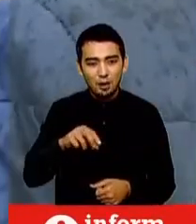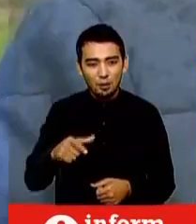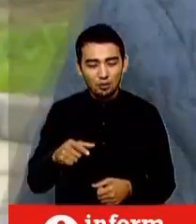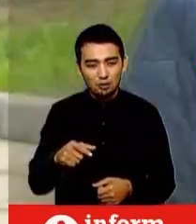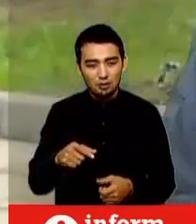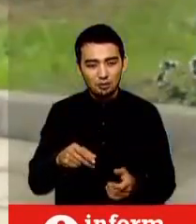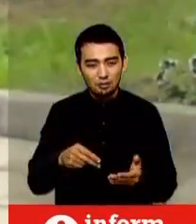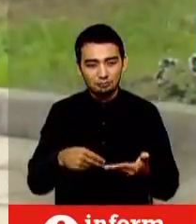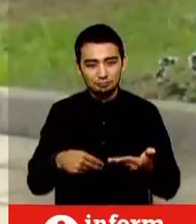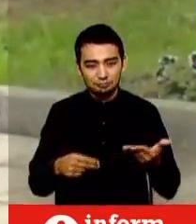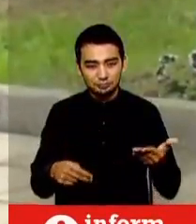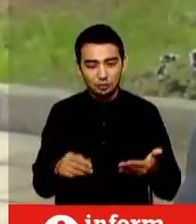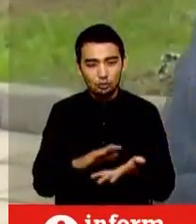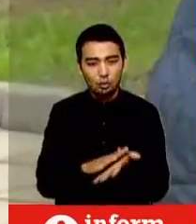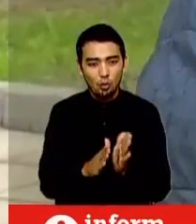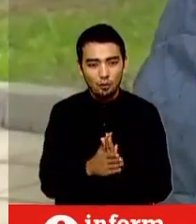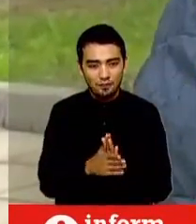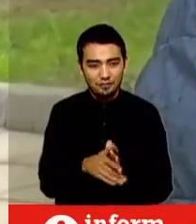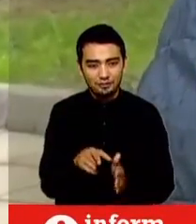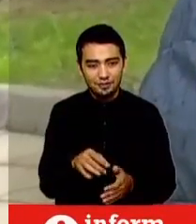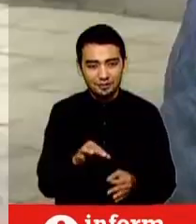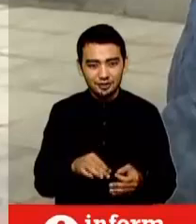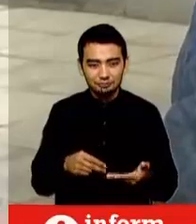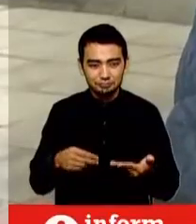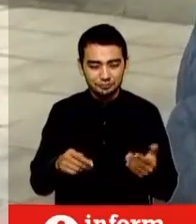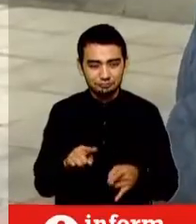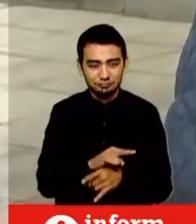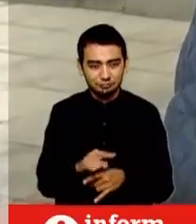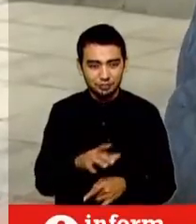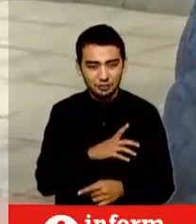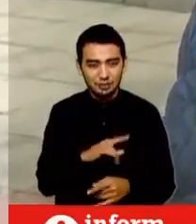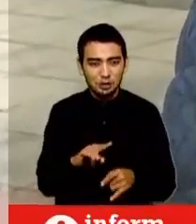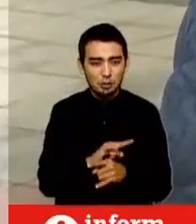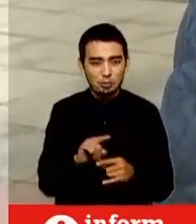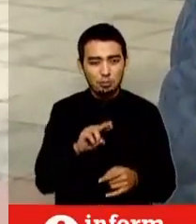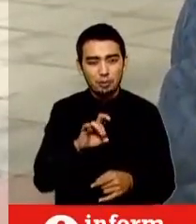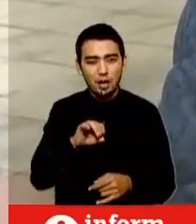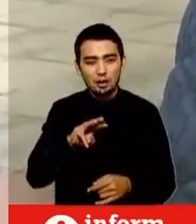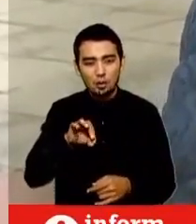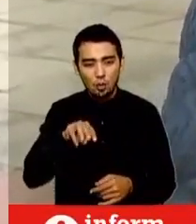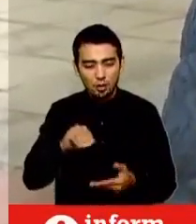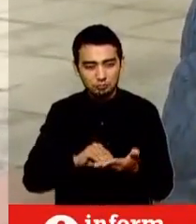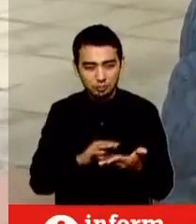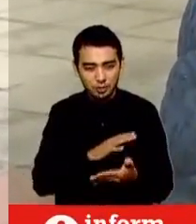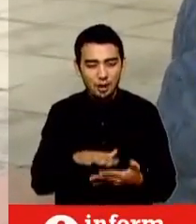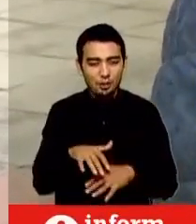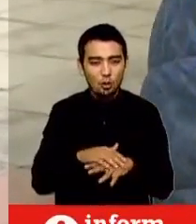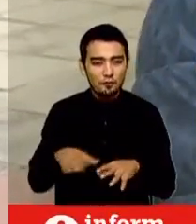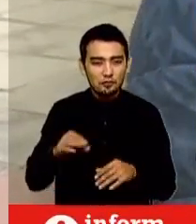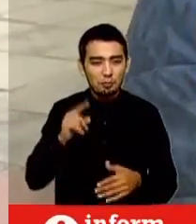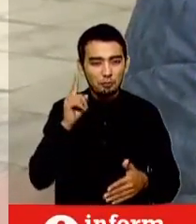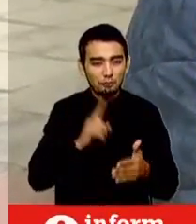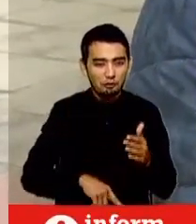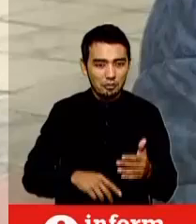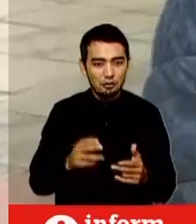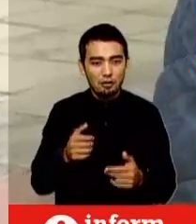залогтың несіне договорына подделать еткен, жалған протокол жазған, халықтың бәрі соған қолын